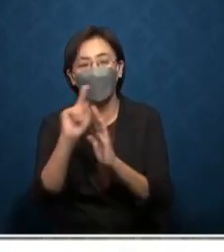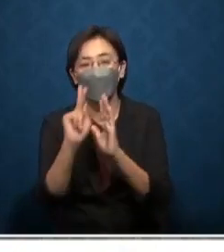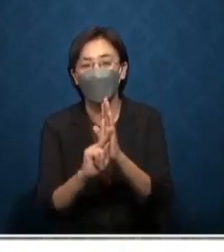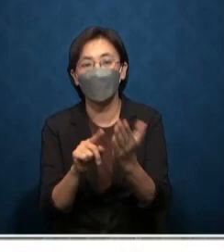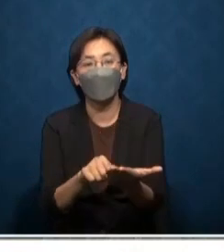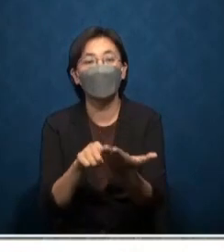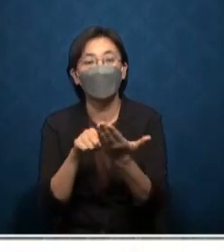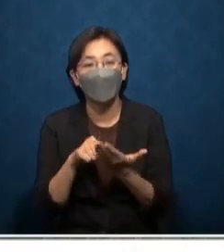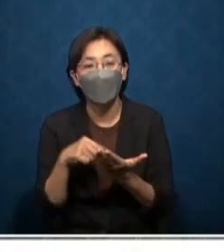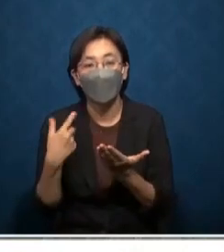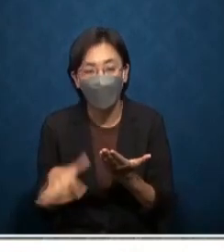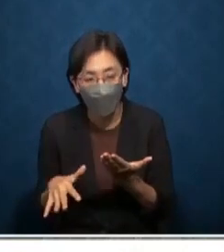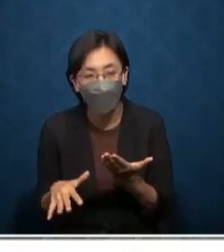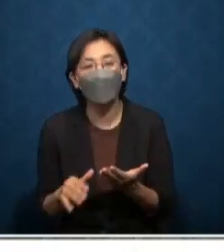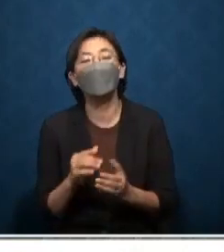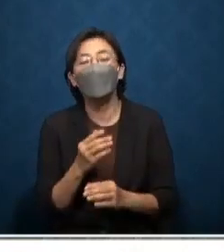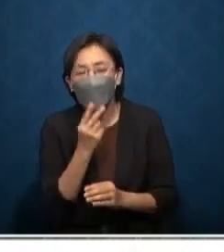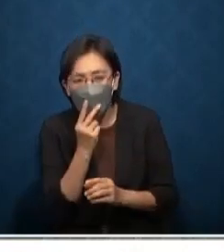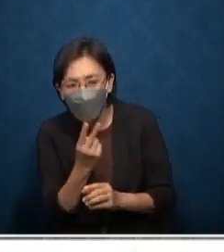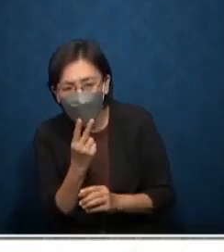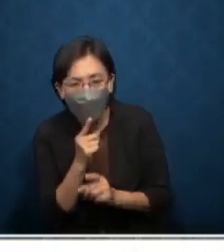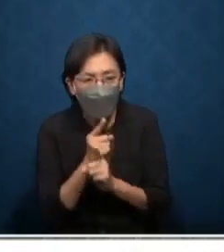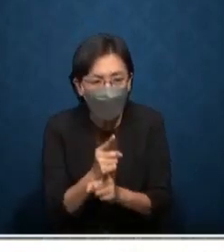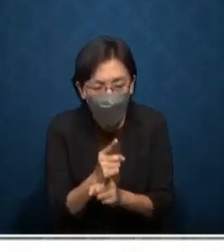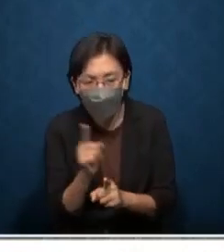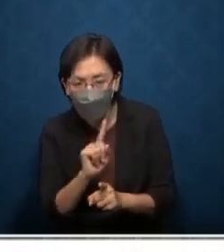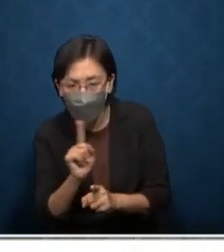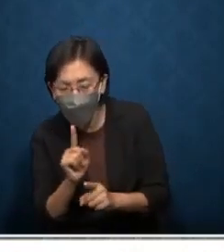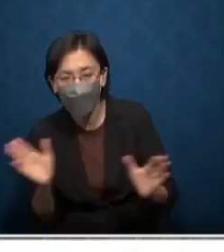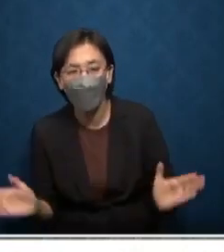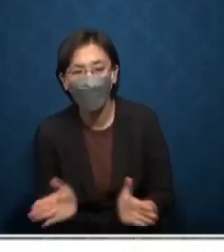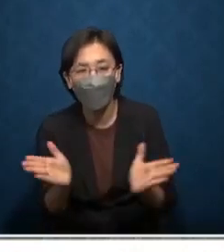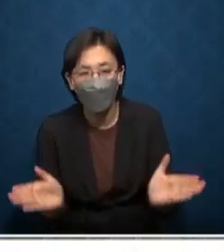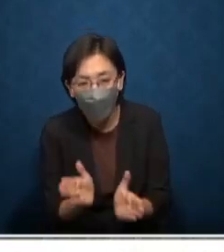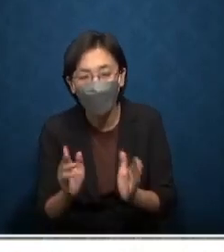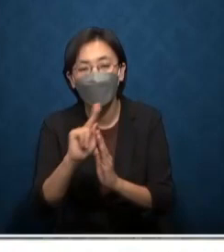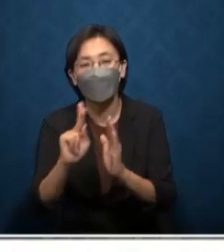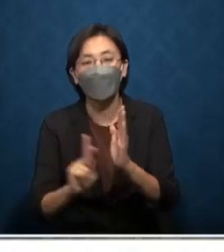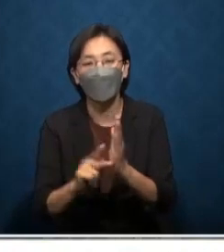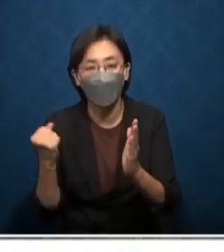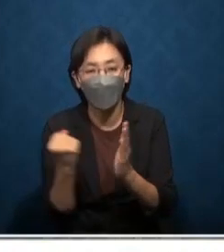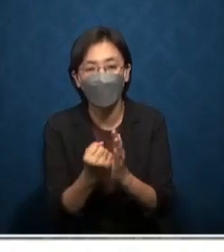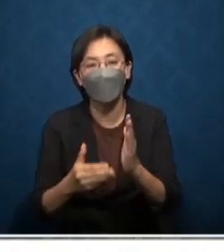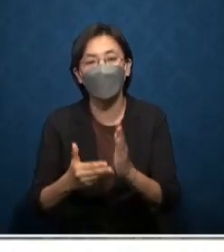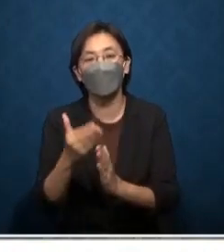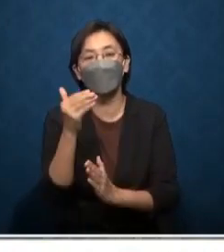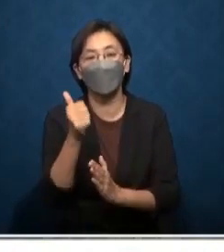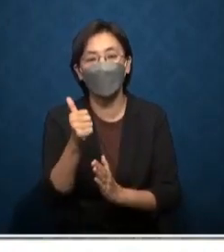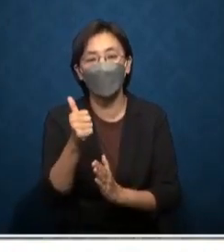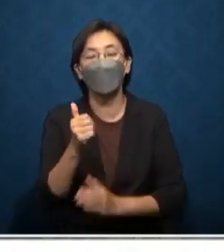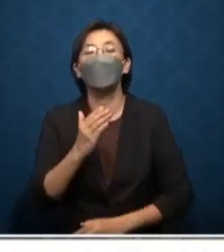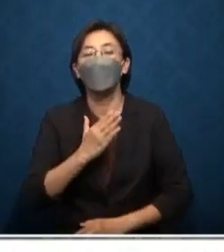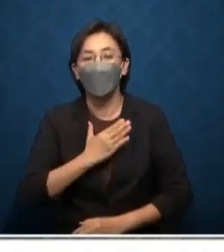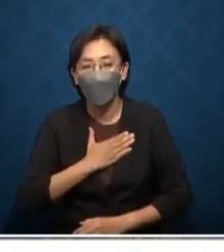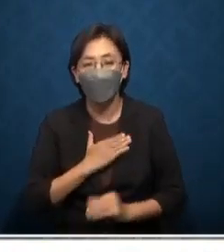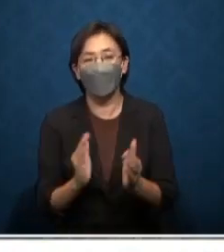อมานั้นท่านติดตามทุกขั้นทุกตอนลักดันจนประสบภารมสำเร็จอันนี้ก็ผม